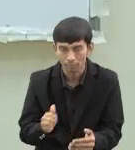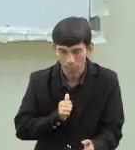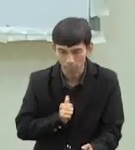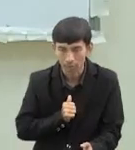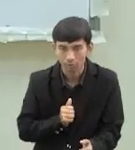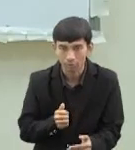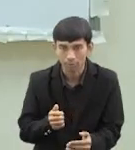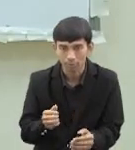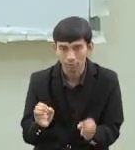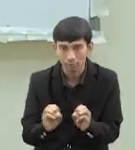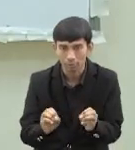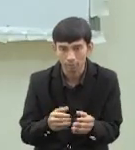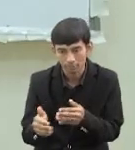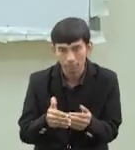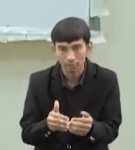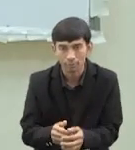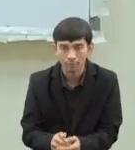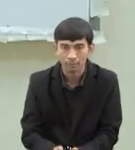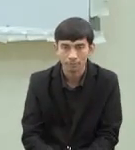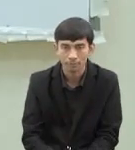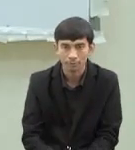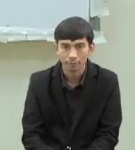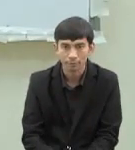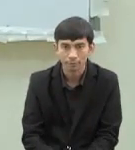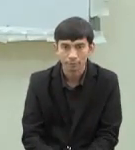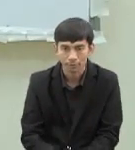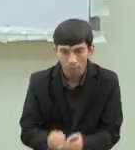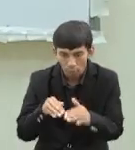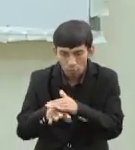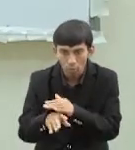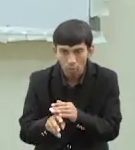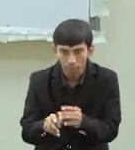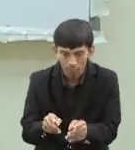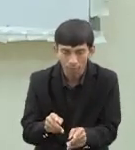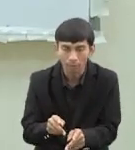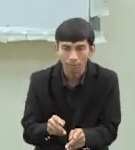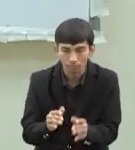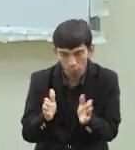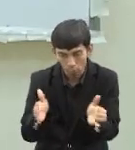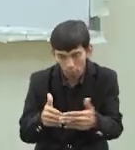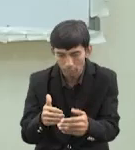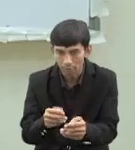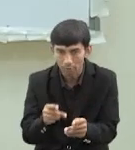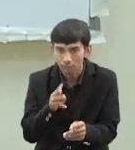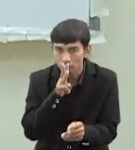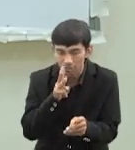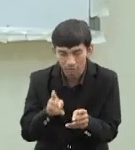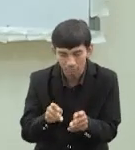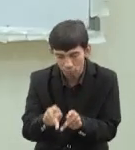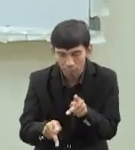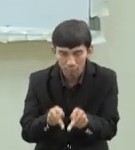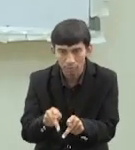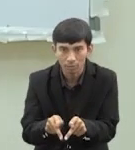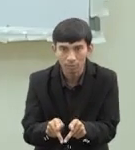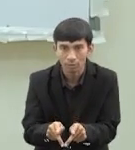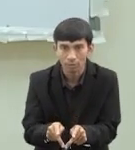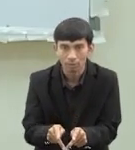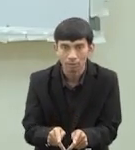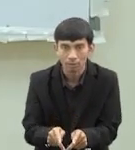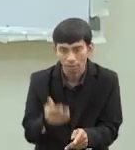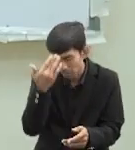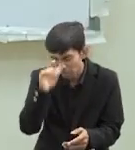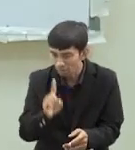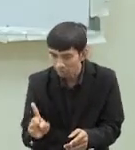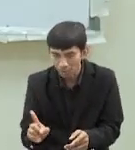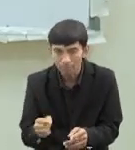mà này tai bơi sân chỉ còn từ bệnh tục tật sát thì là nãy chẳng nhớ anh đăng than là làm này cả covid đập bùng buồn đau